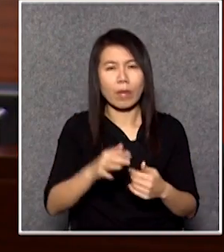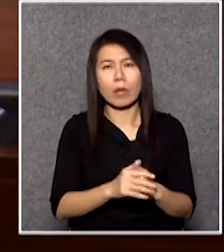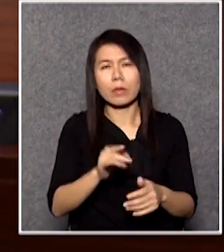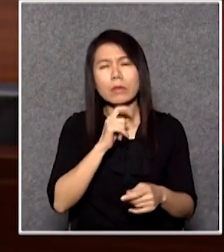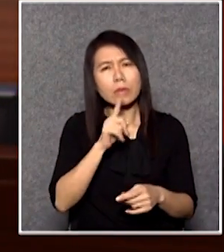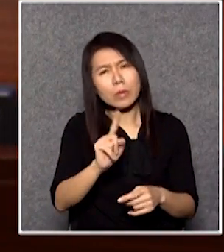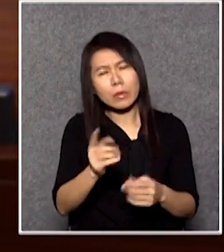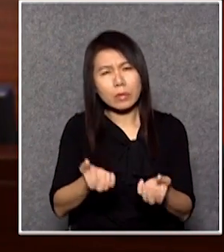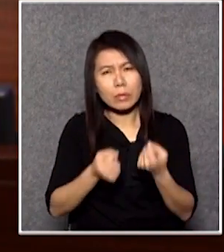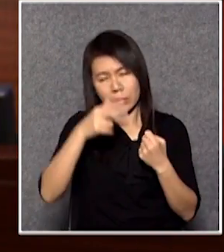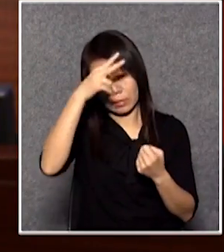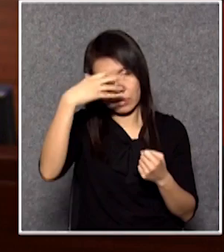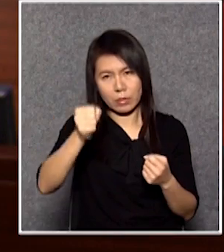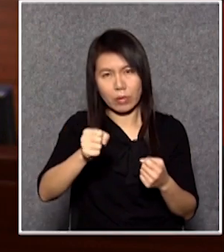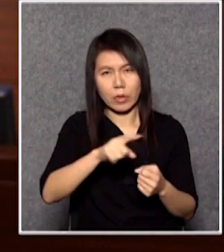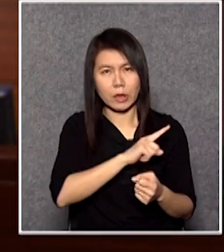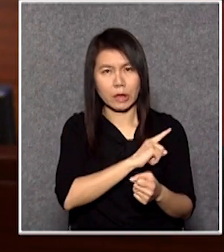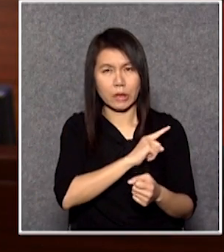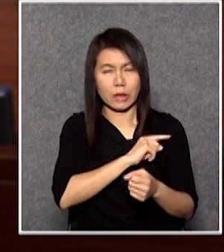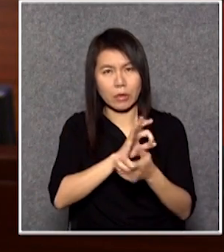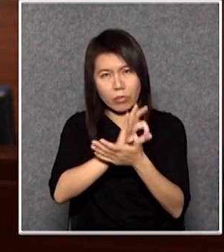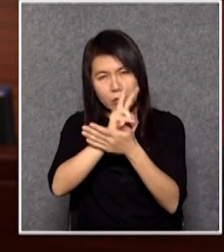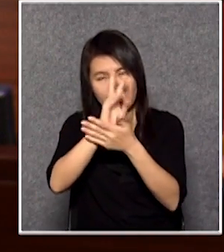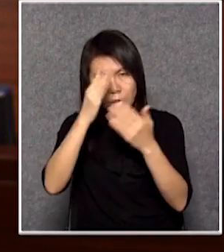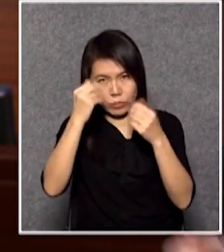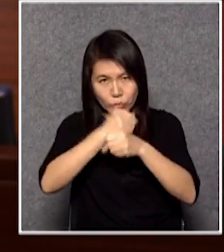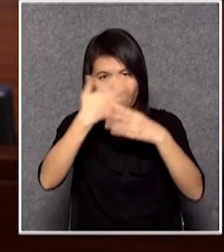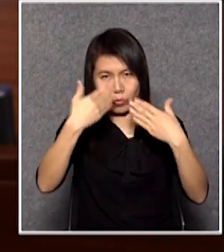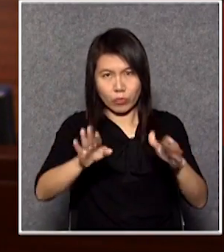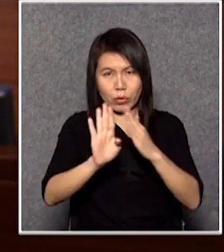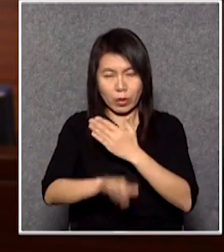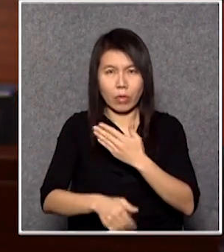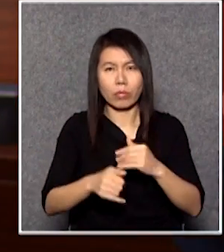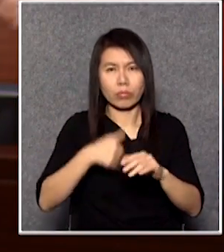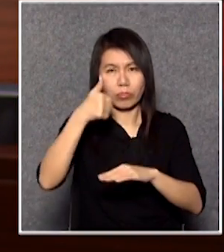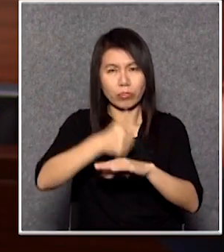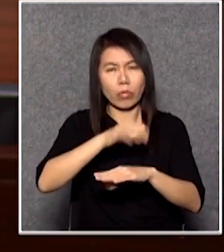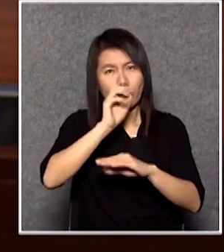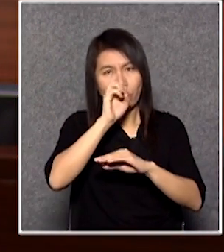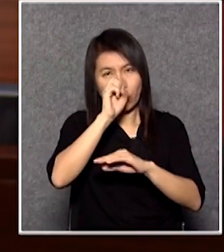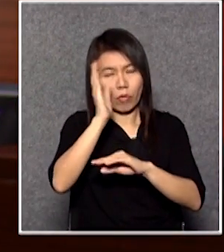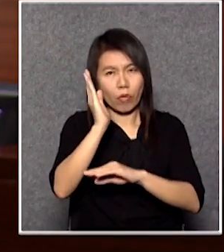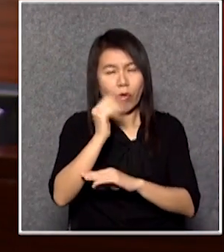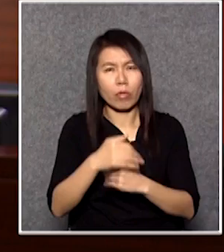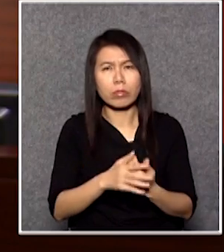首在這個任期完結之後才出來跟大家交代呢？如急於現在